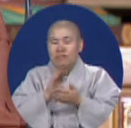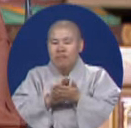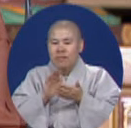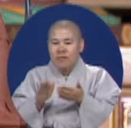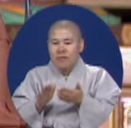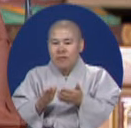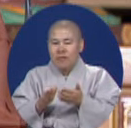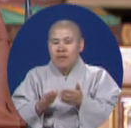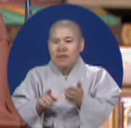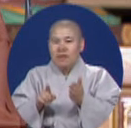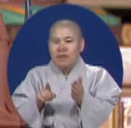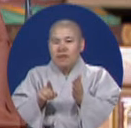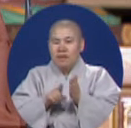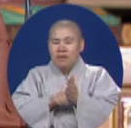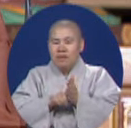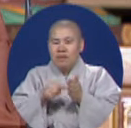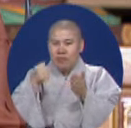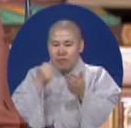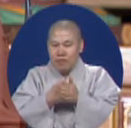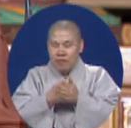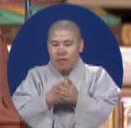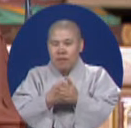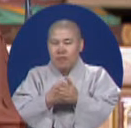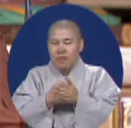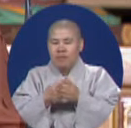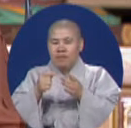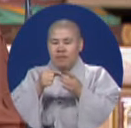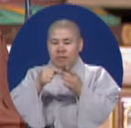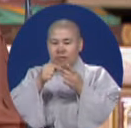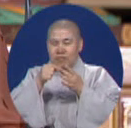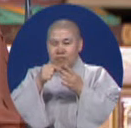그래서 신결. 두 번째는 뭐라고 그랬죠?